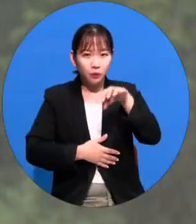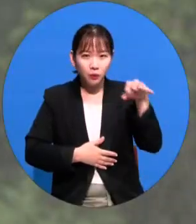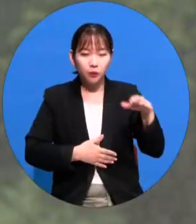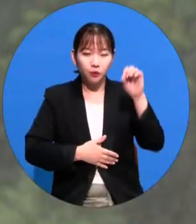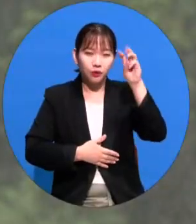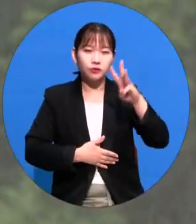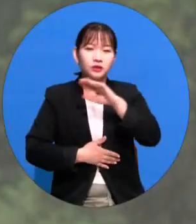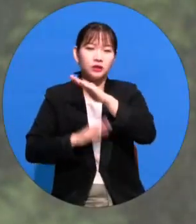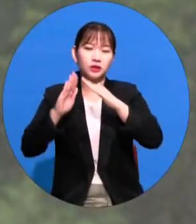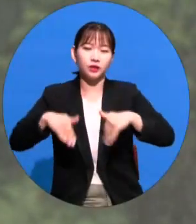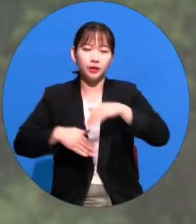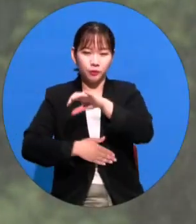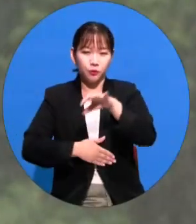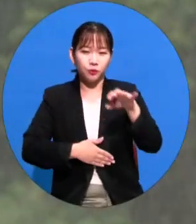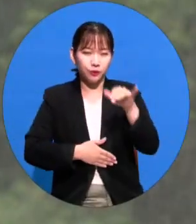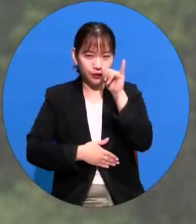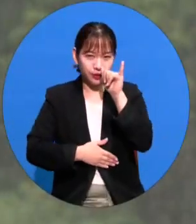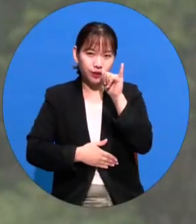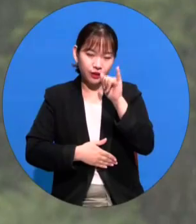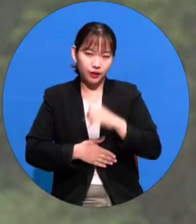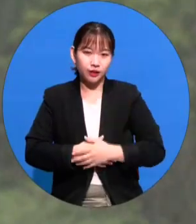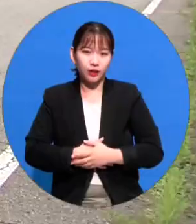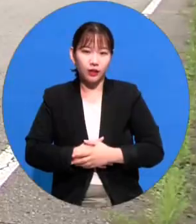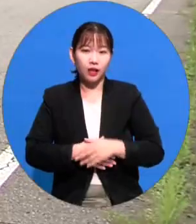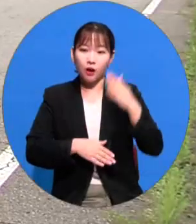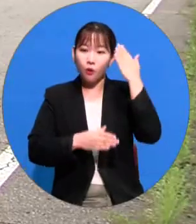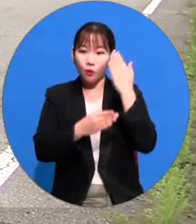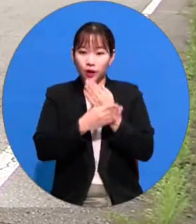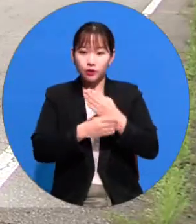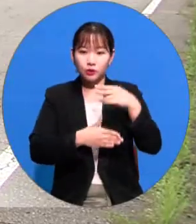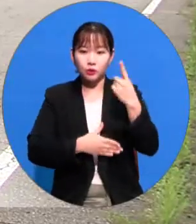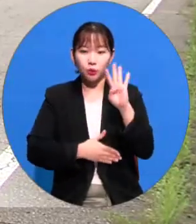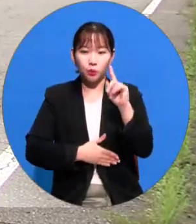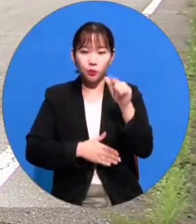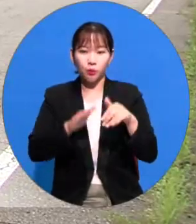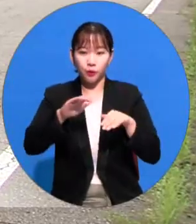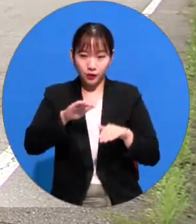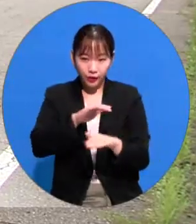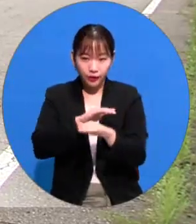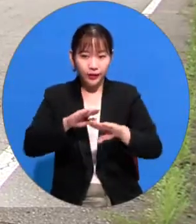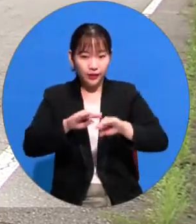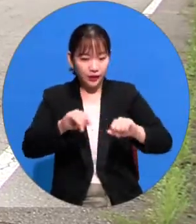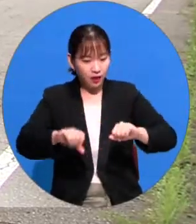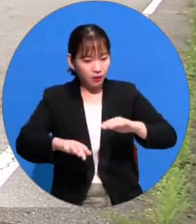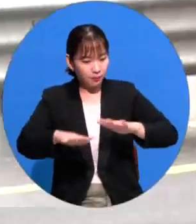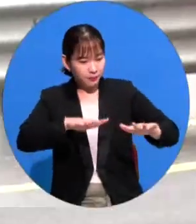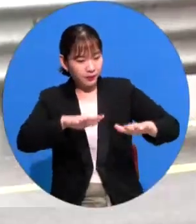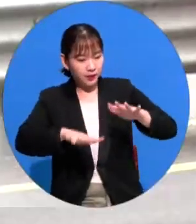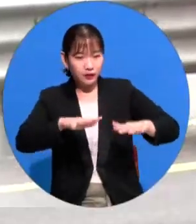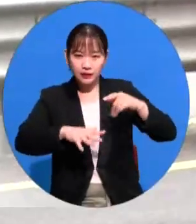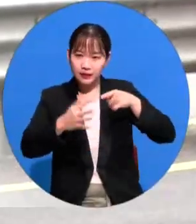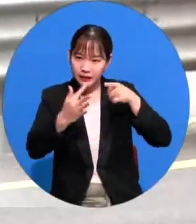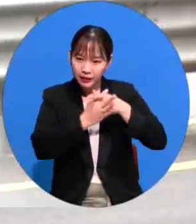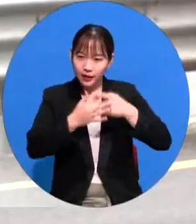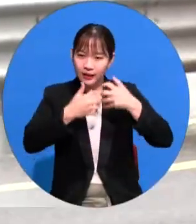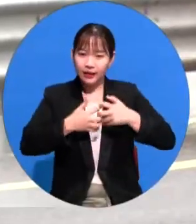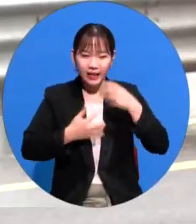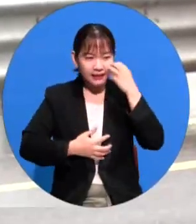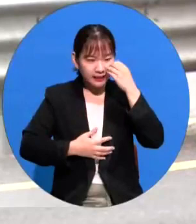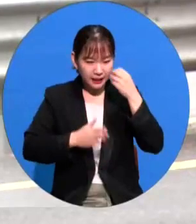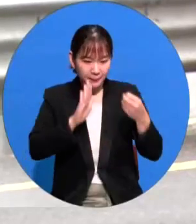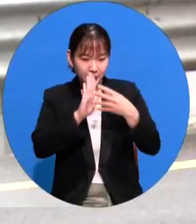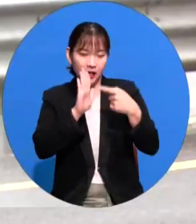전남 곳곳에서 감지되고 있습니다. 화순의 동복터널에서도 땅의 움직임을 측정하는 계측기에 이상신호가